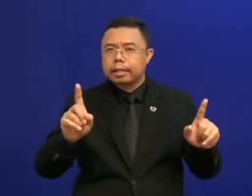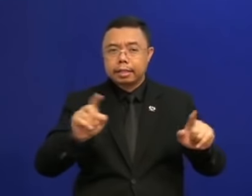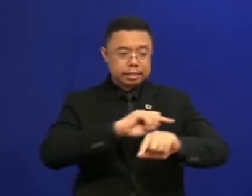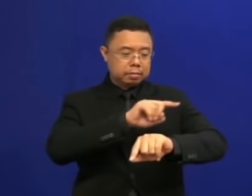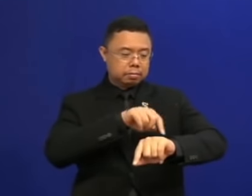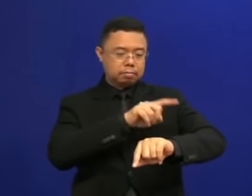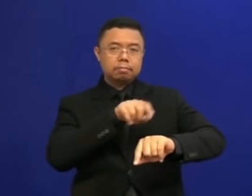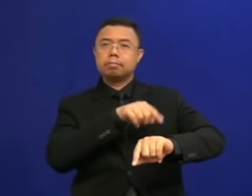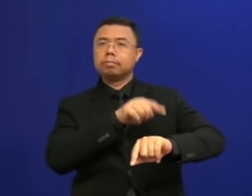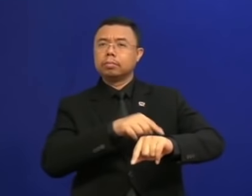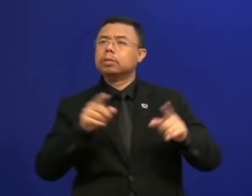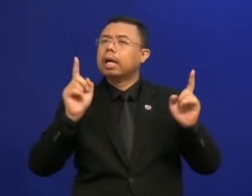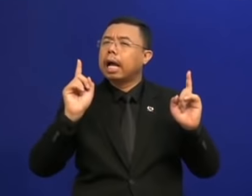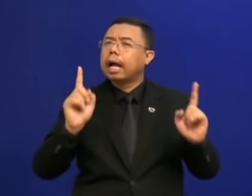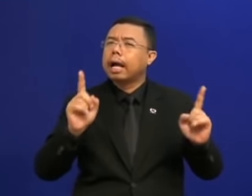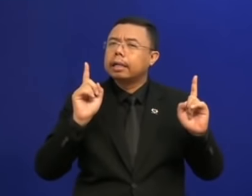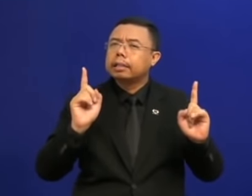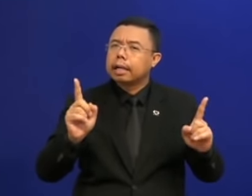Setiap saat